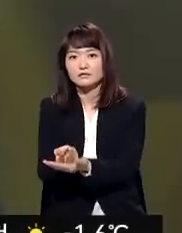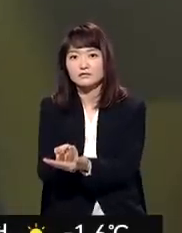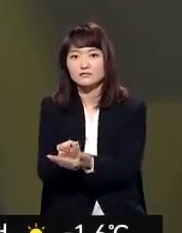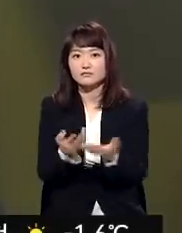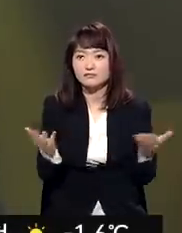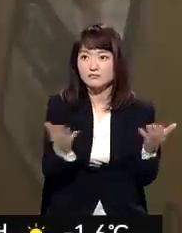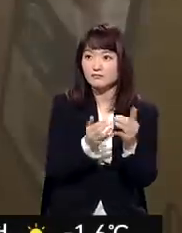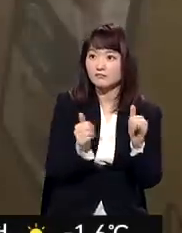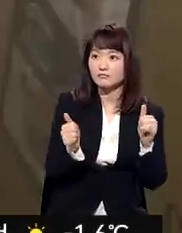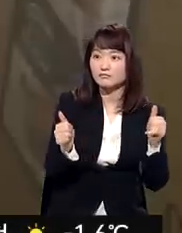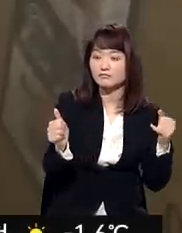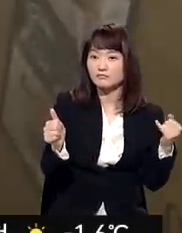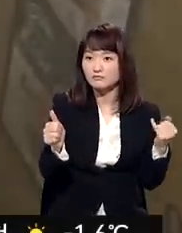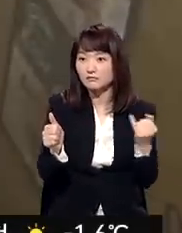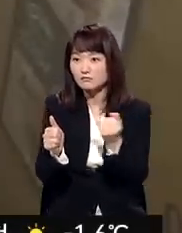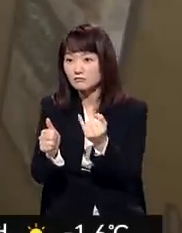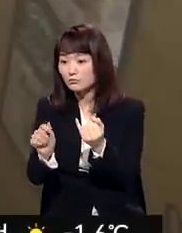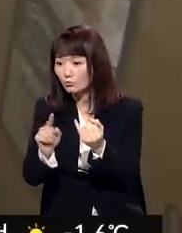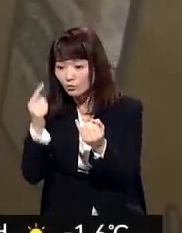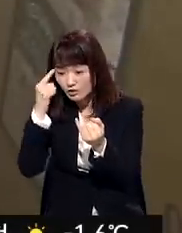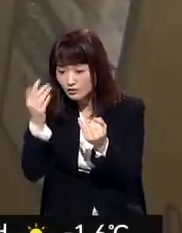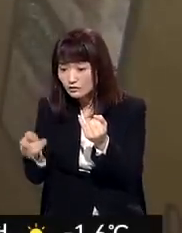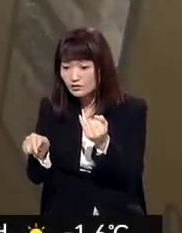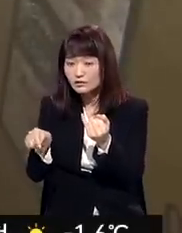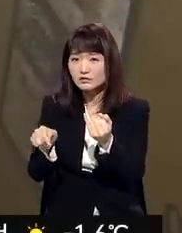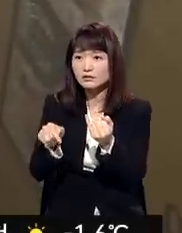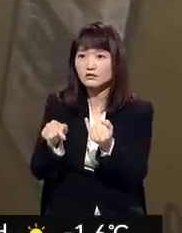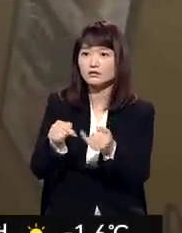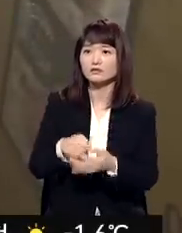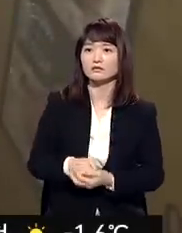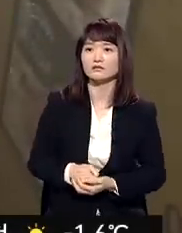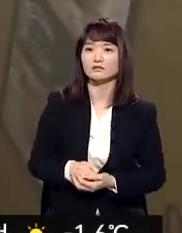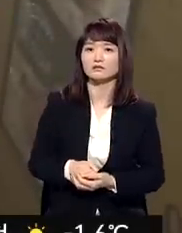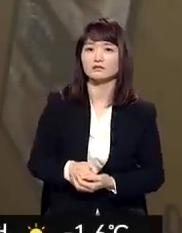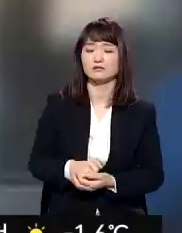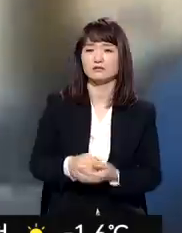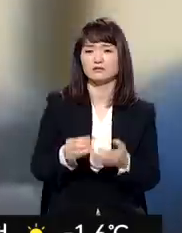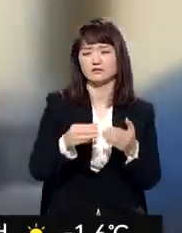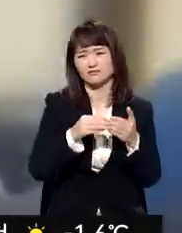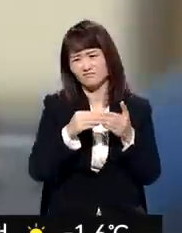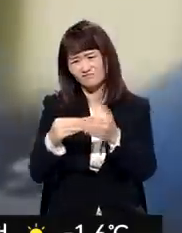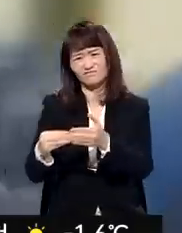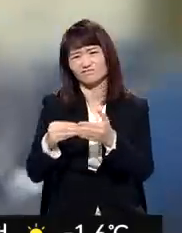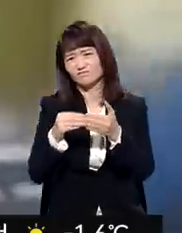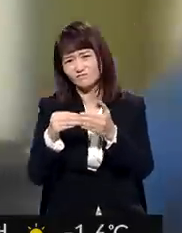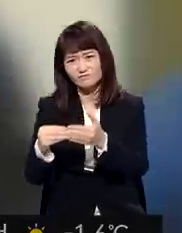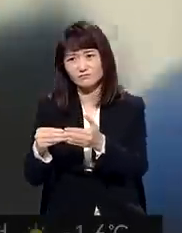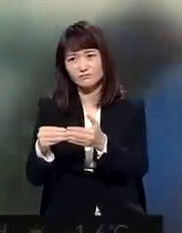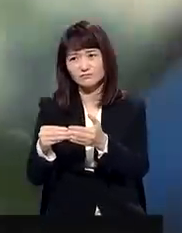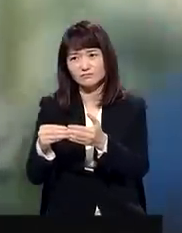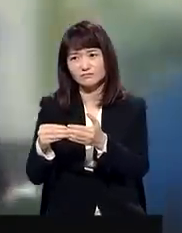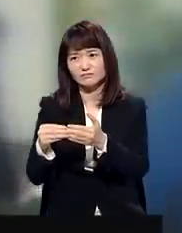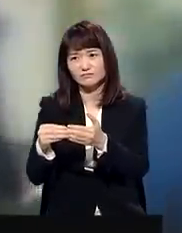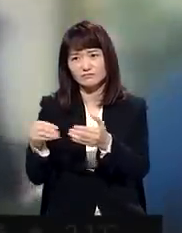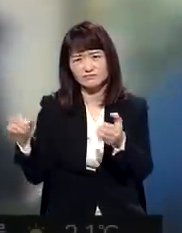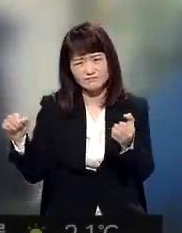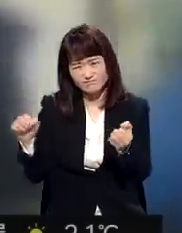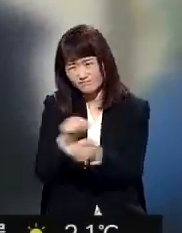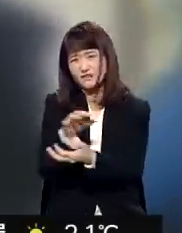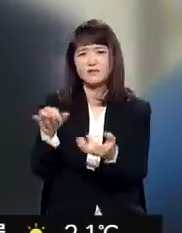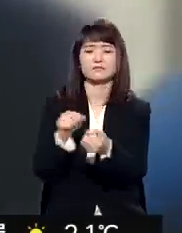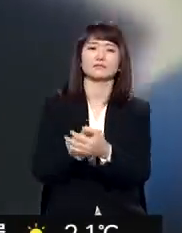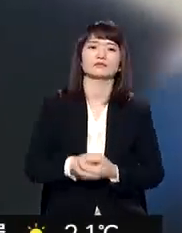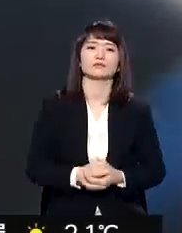직원이 와가지고요 어머 아저씨 뭐 하시는 거예요 이렇게 직원이 막 내쫓습니다 지금 끌고 나가려고 해요 지금 그랬더니 본격적으로 난동 시작